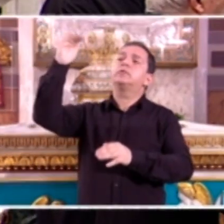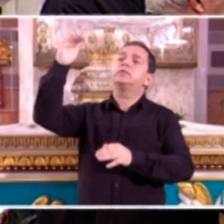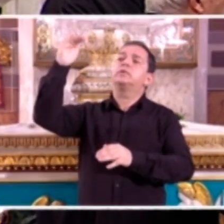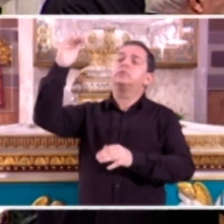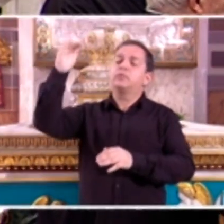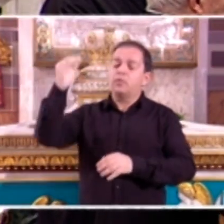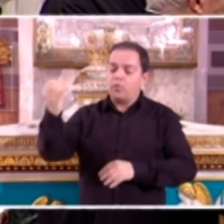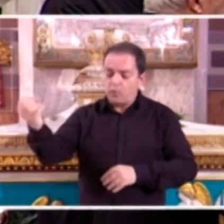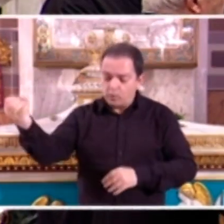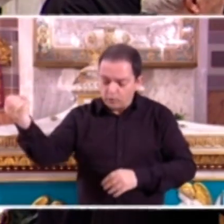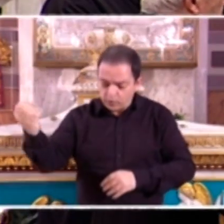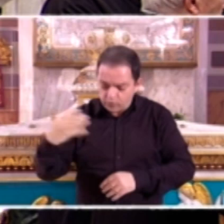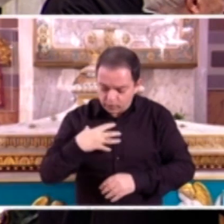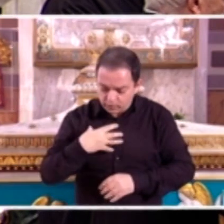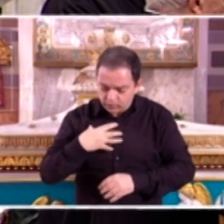Παράσκου